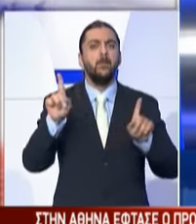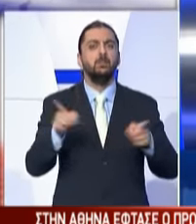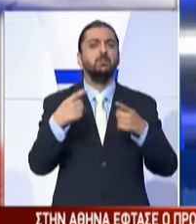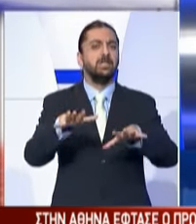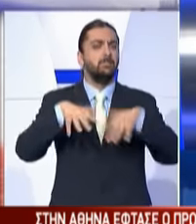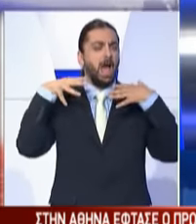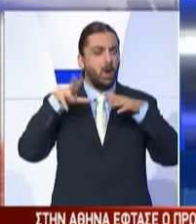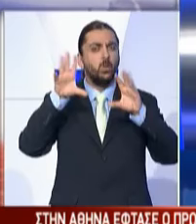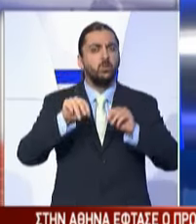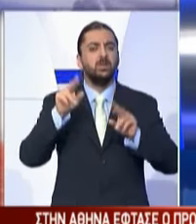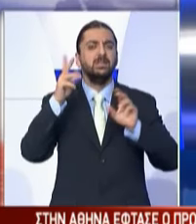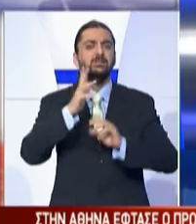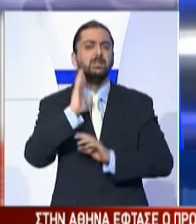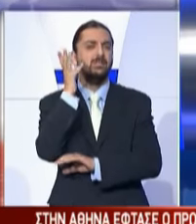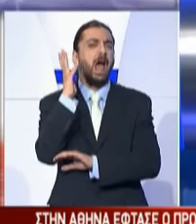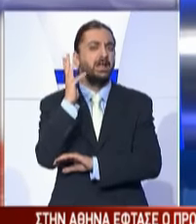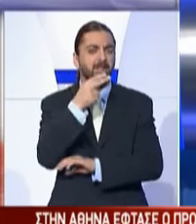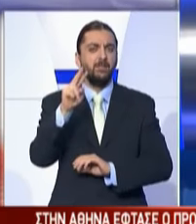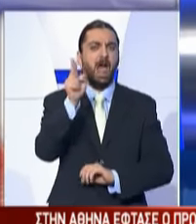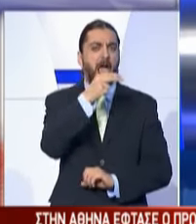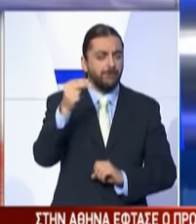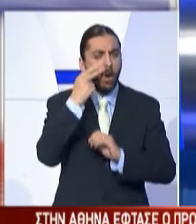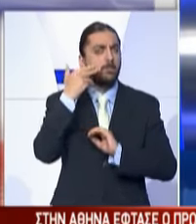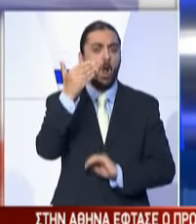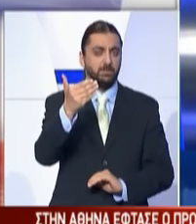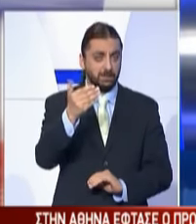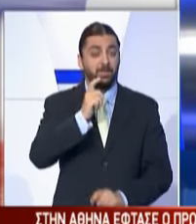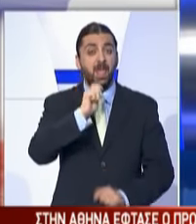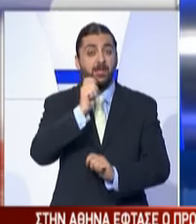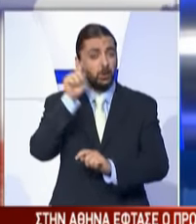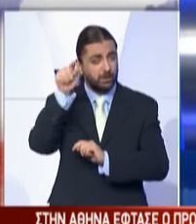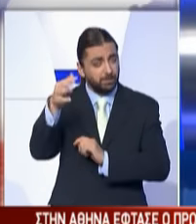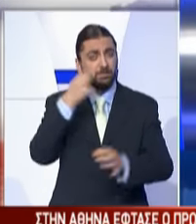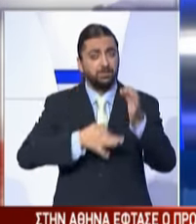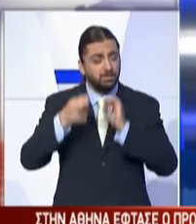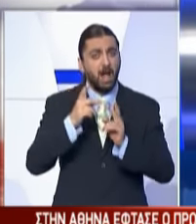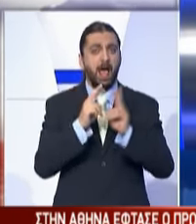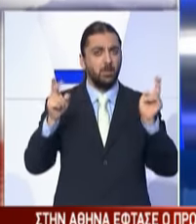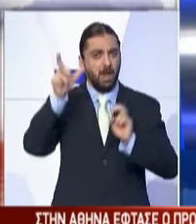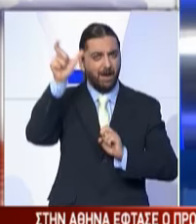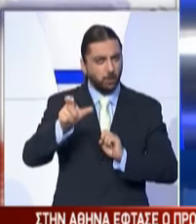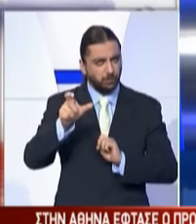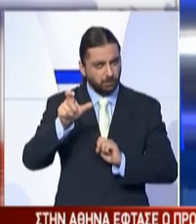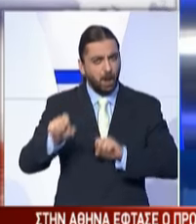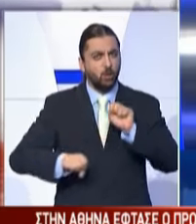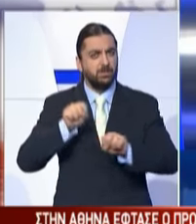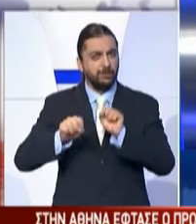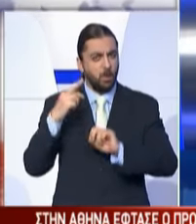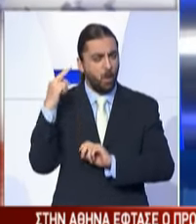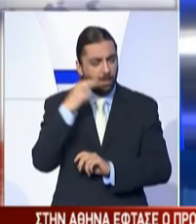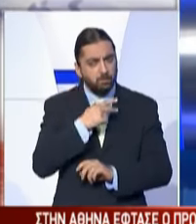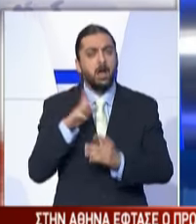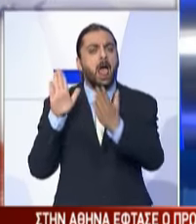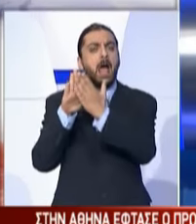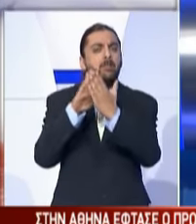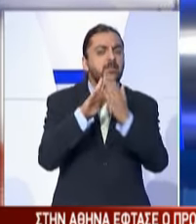Ο Γιώργος Ευθυμίου είναι στην τηλεφωνική μας γραμμή για να μας δώσει περισσότερες πληροφορίες για τις επαφές που θα έχει ο κ. Γιούγκερ κατά την παραμονή του στη χώρα μας.